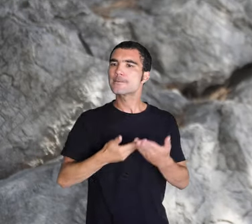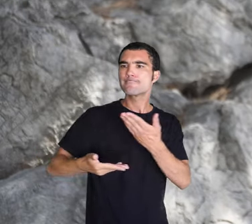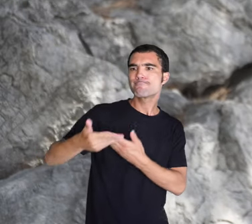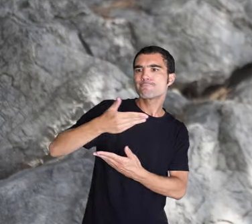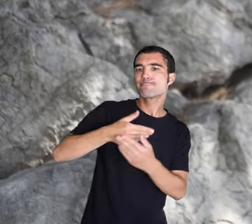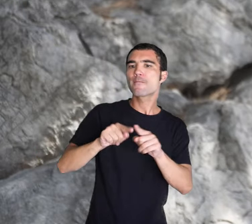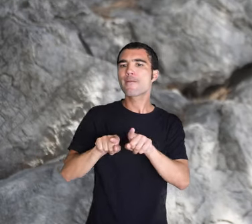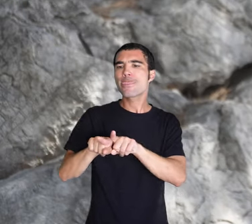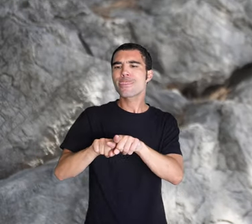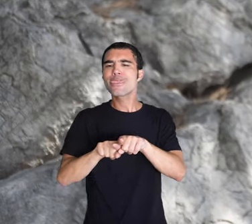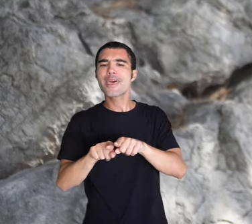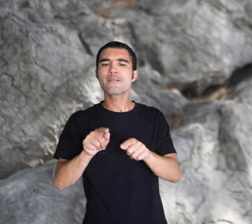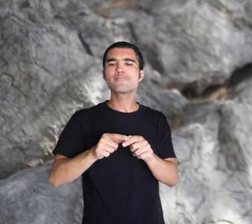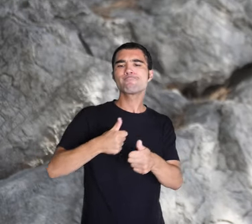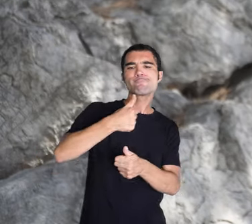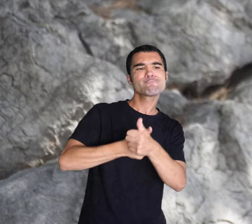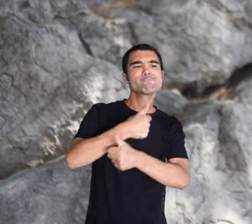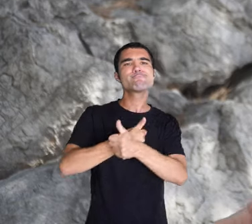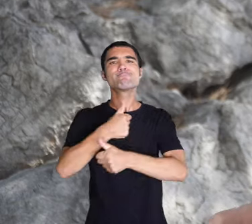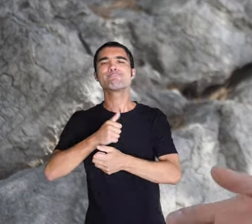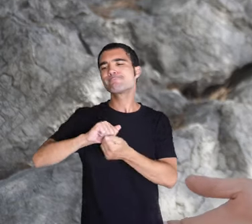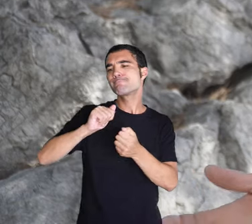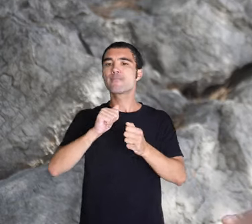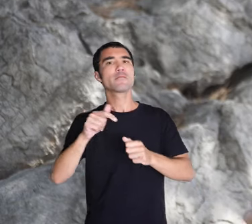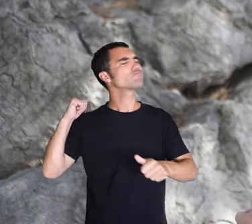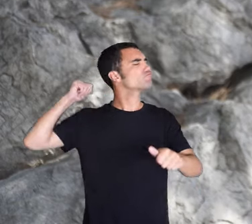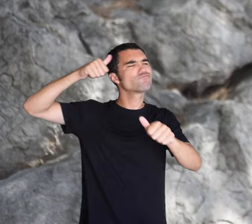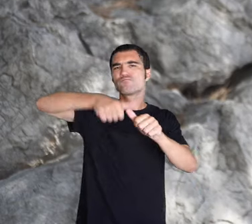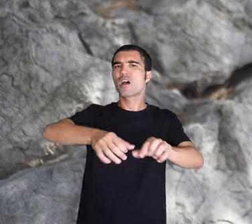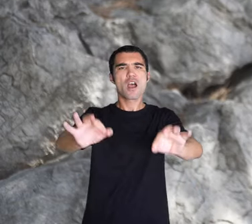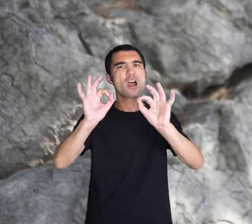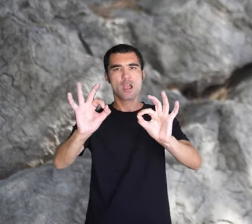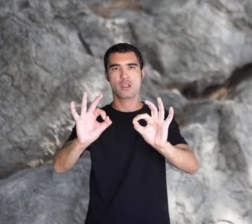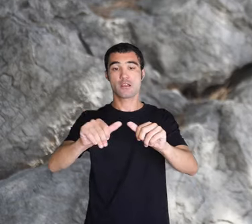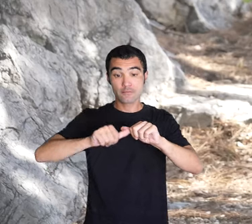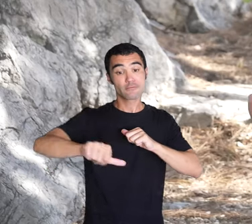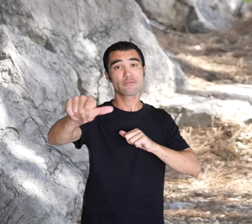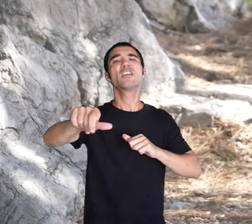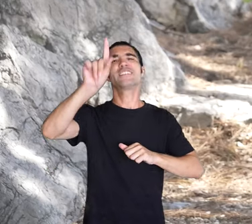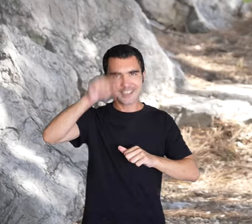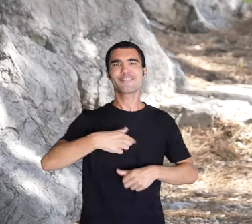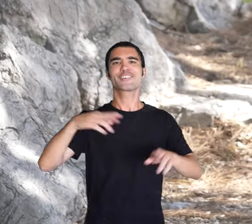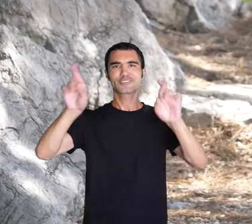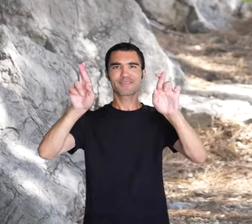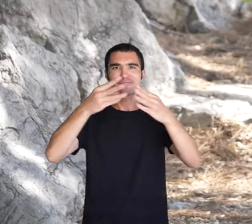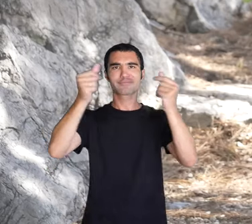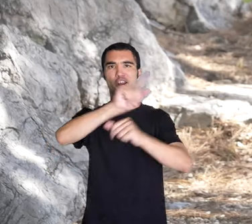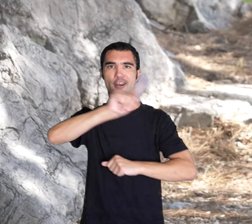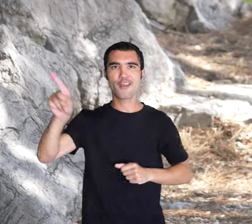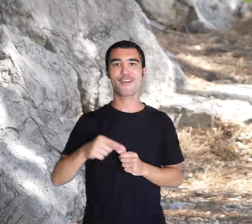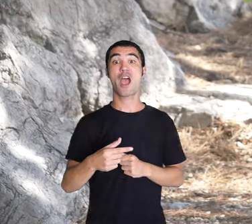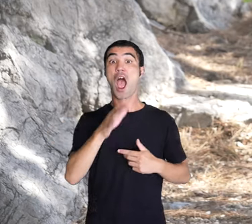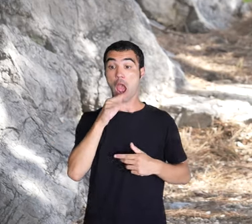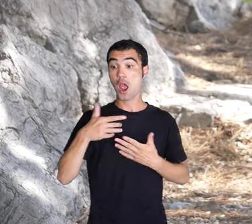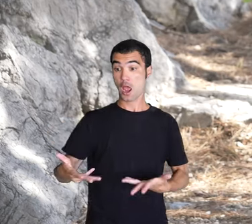és aquella picaresca que hi ha sempre. Ha estat, i espero que hi sigui. El passador, que és la part que